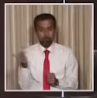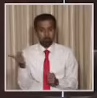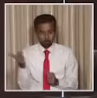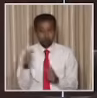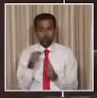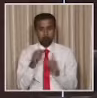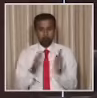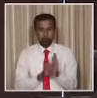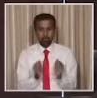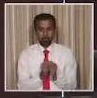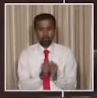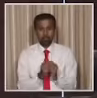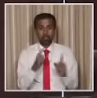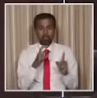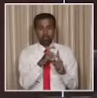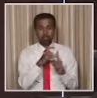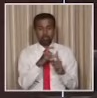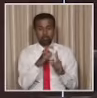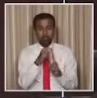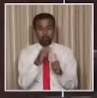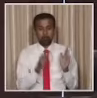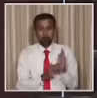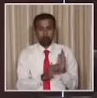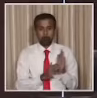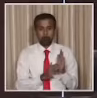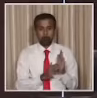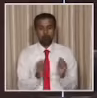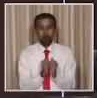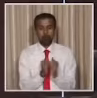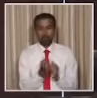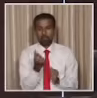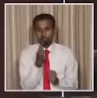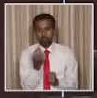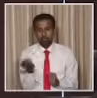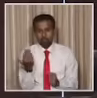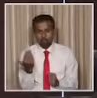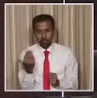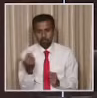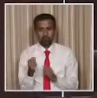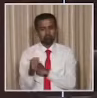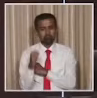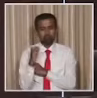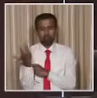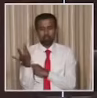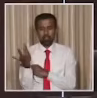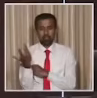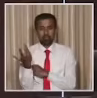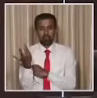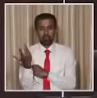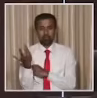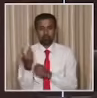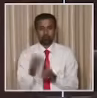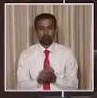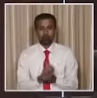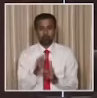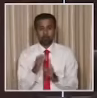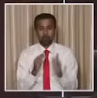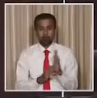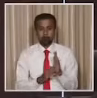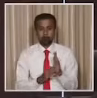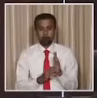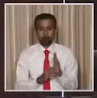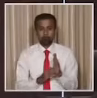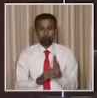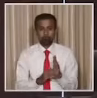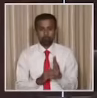අගමැතිවරයා කරන වැඩක් කියන්නේ දිනේෂ් ගුණවර්ධන අමැතිවරයාත් අගමැති. අගමැති කරන වැඩක් කියන්නේ අගමැතිට කරන්න බලයක් නැහැ. ඒ නිසා හරිද? අගමැතිතුමාට මේ රාජ්‍ය